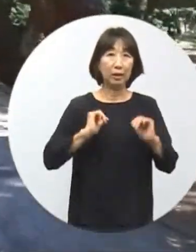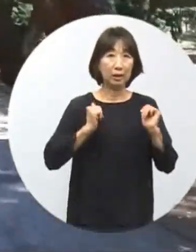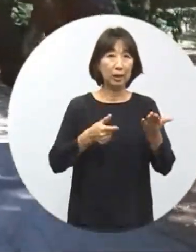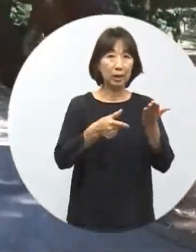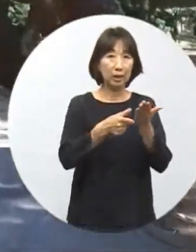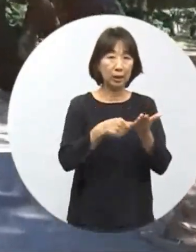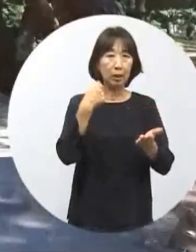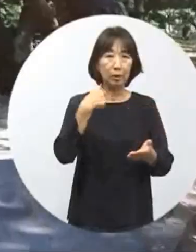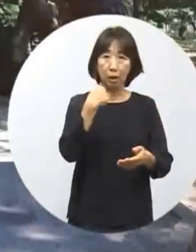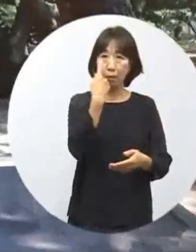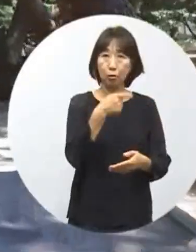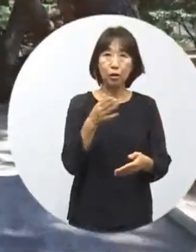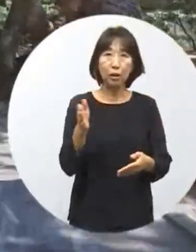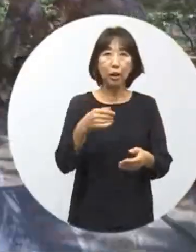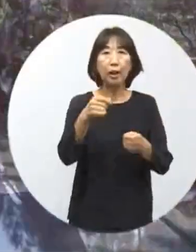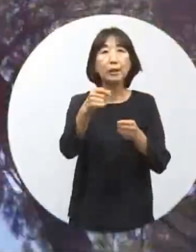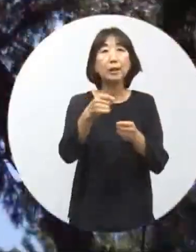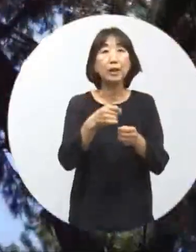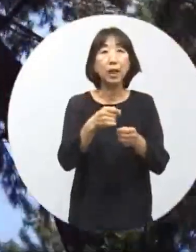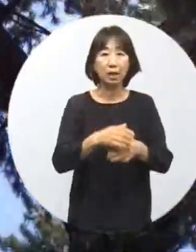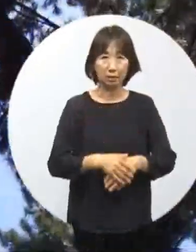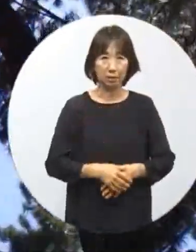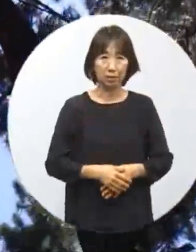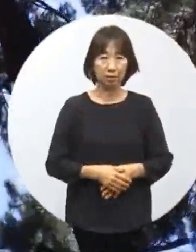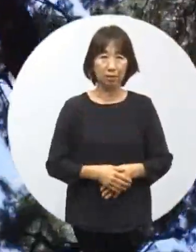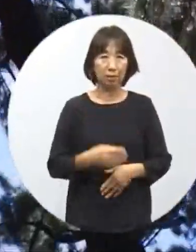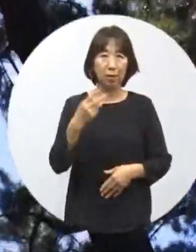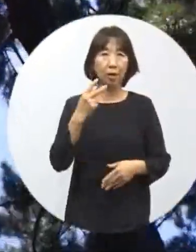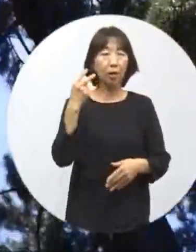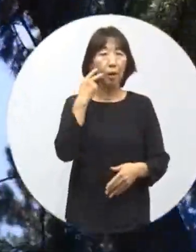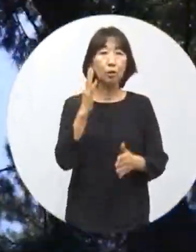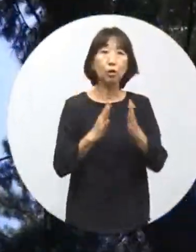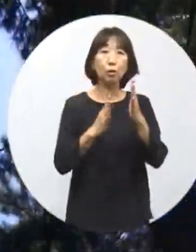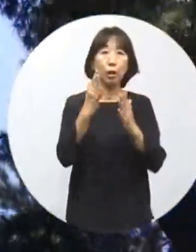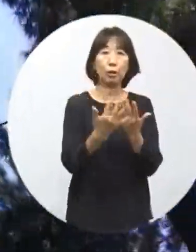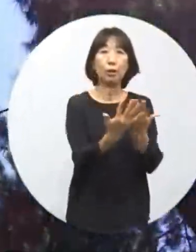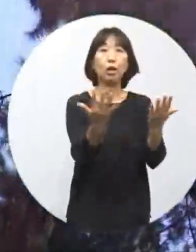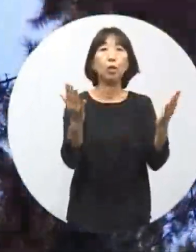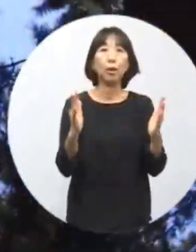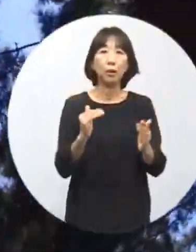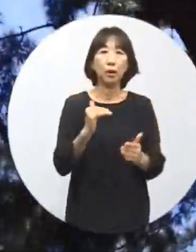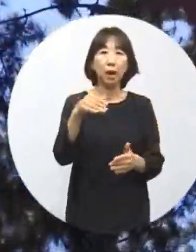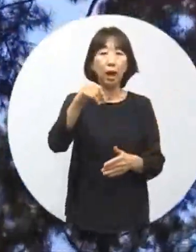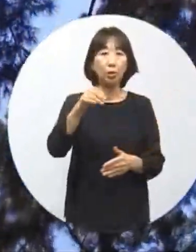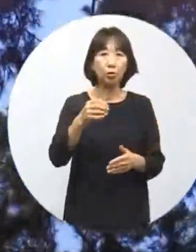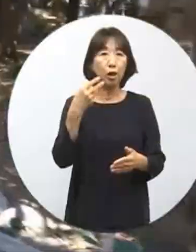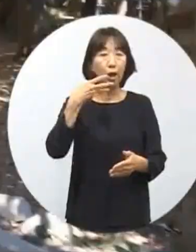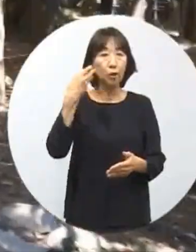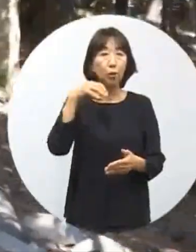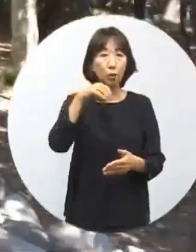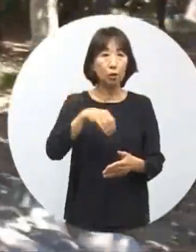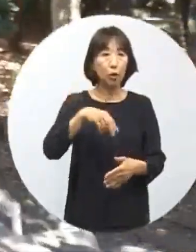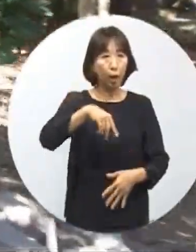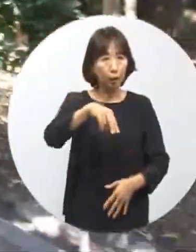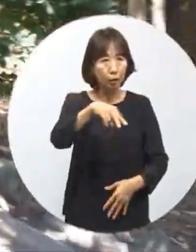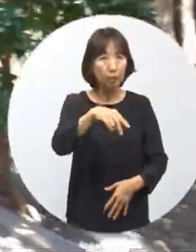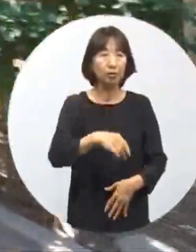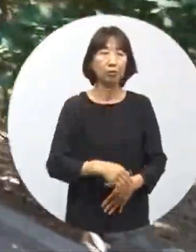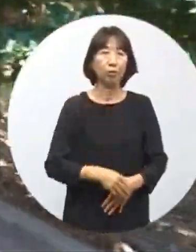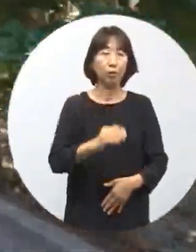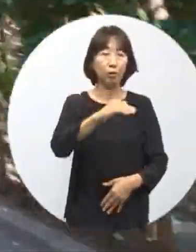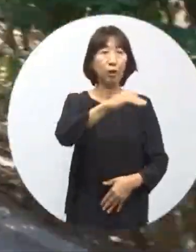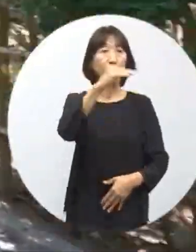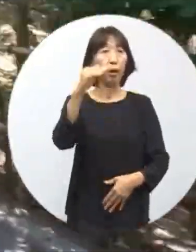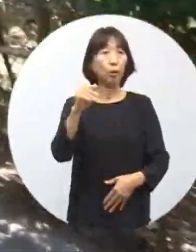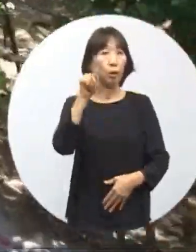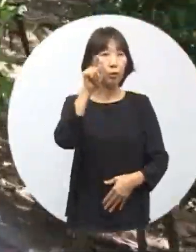茅ヶ崎駅南口からほど近い松林に囲まれた高砂緑地を歩いていくと、小高い